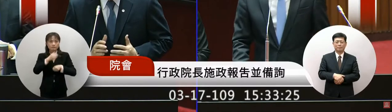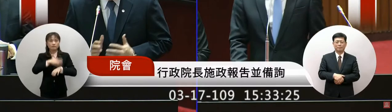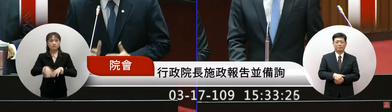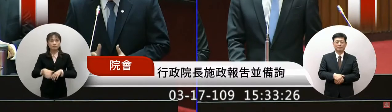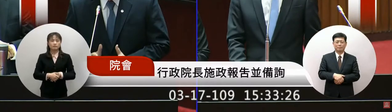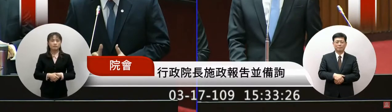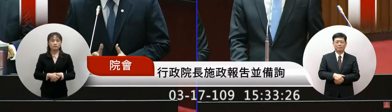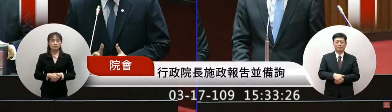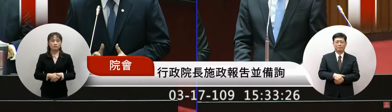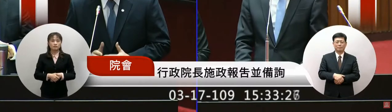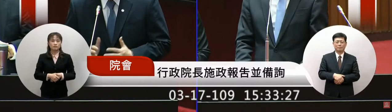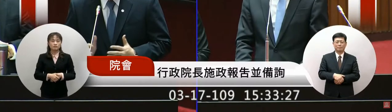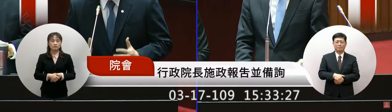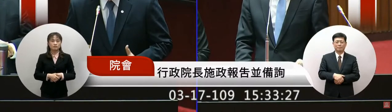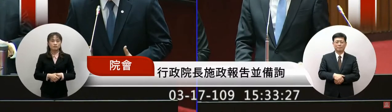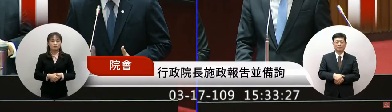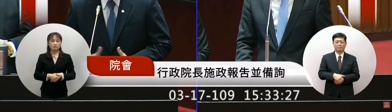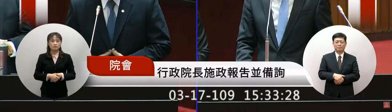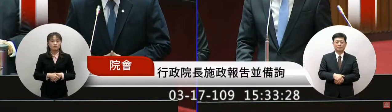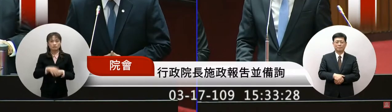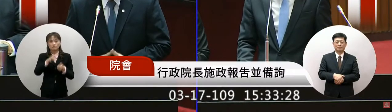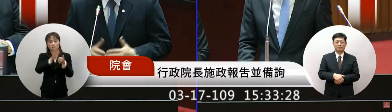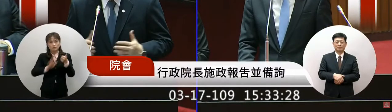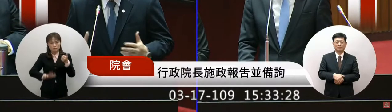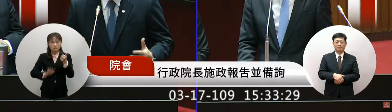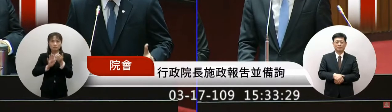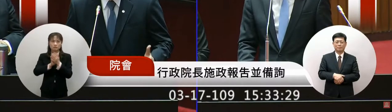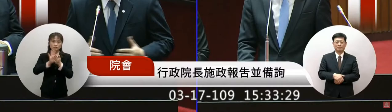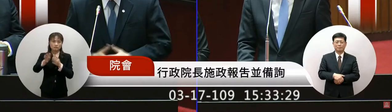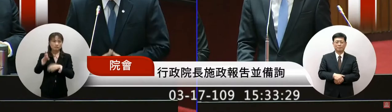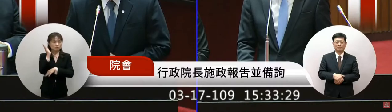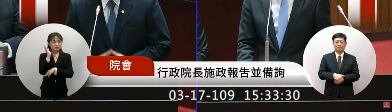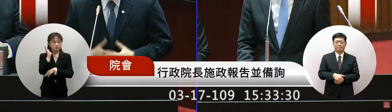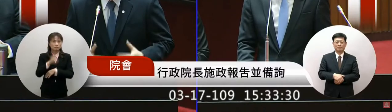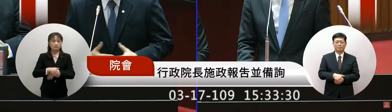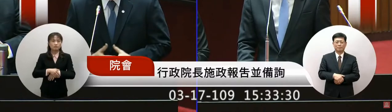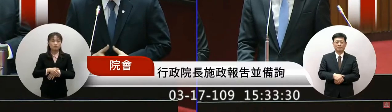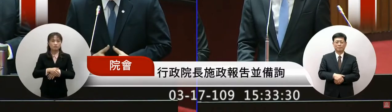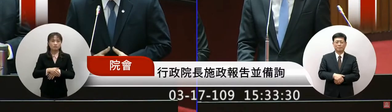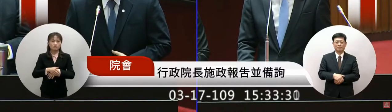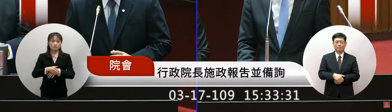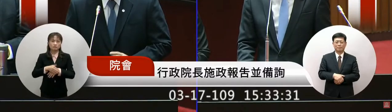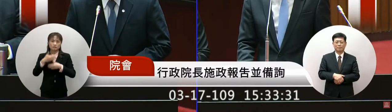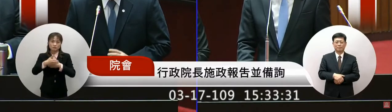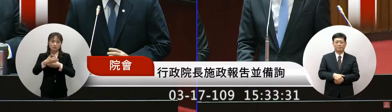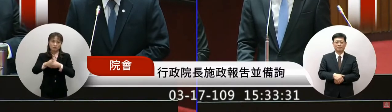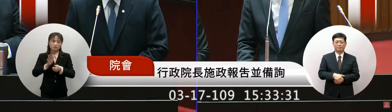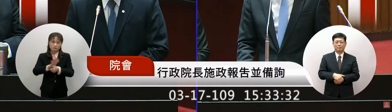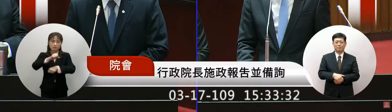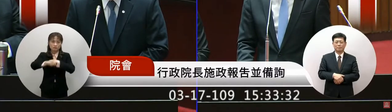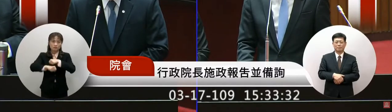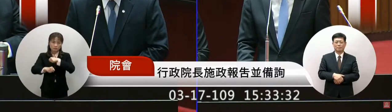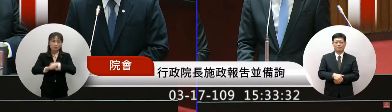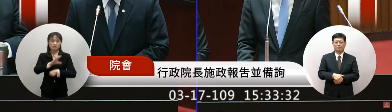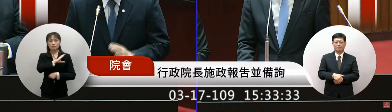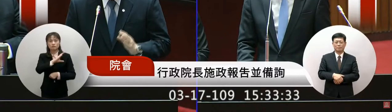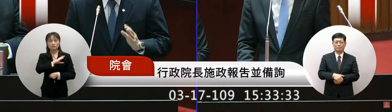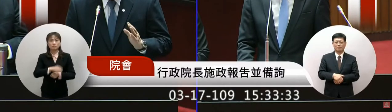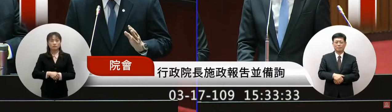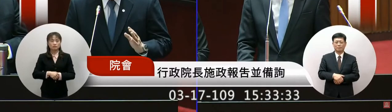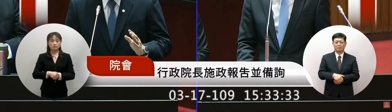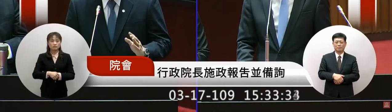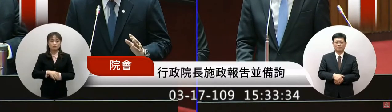会，当然会影响我们后续的一些就是推动。好、哦，不过我们也秉持的，当